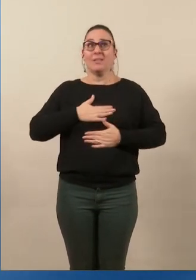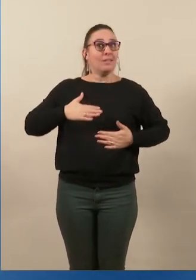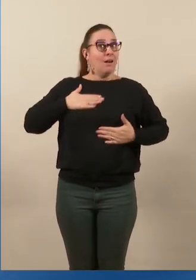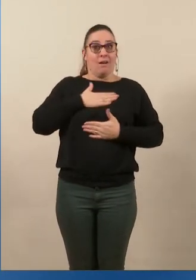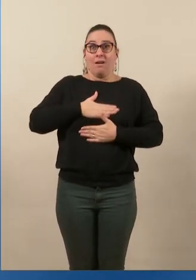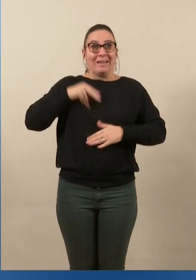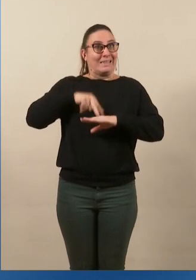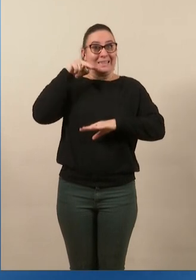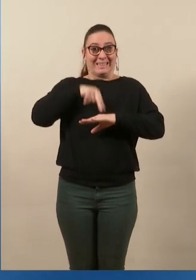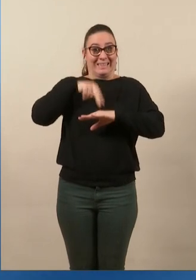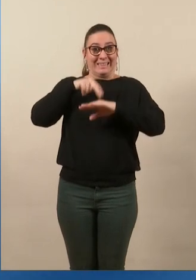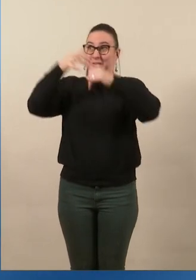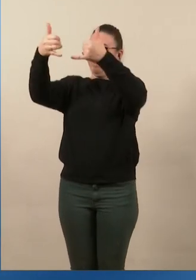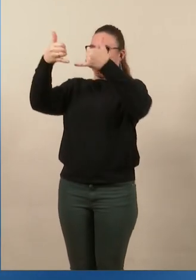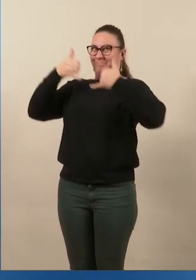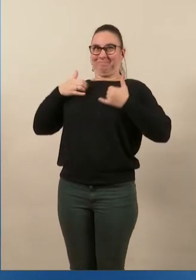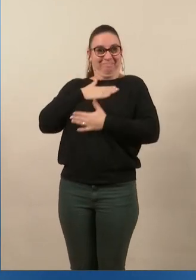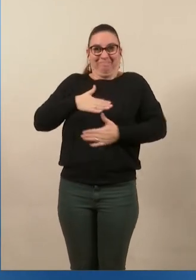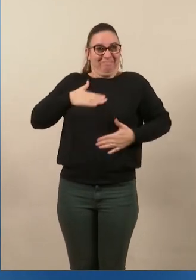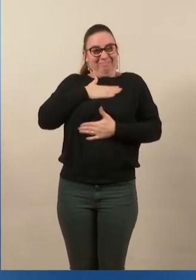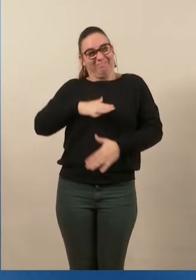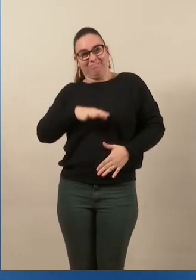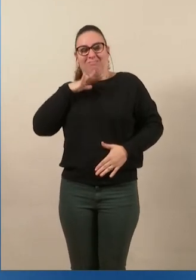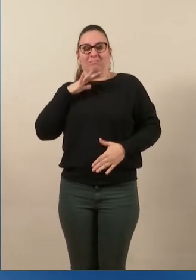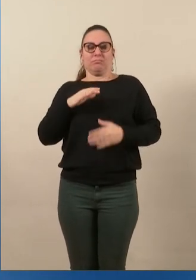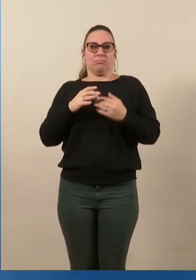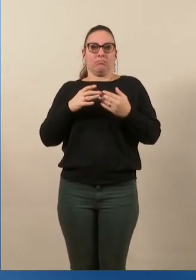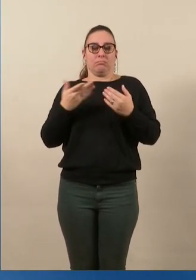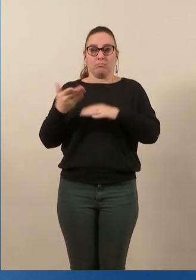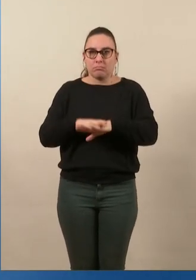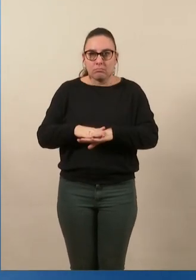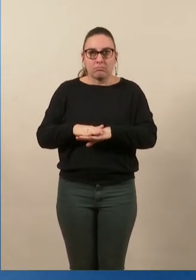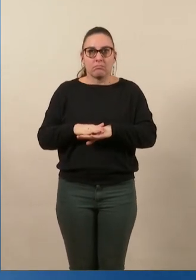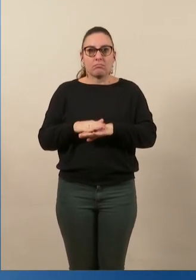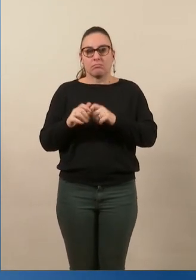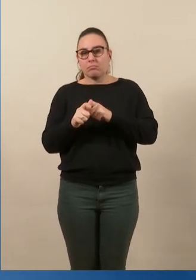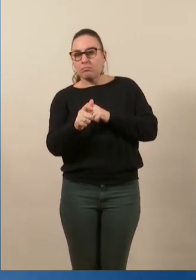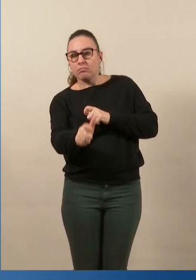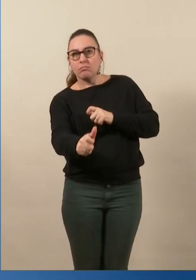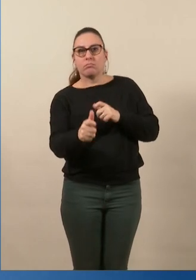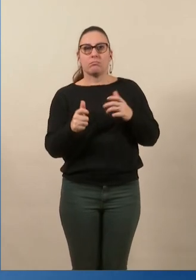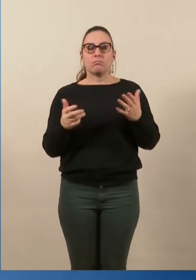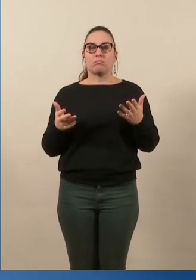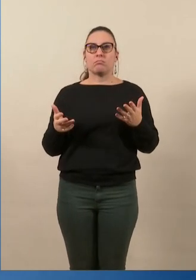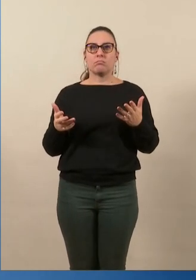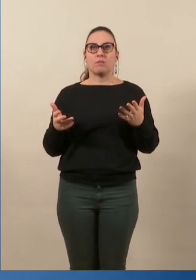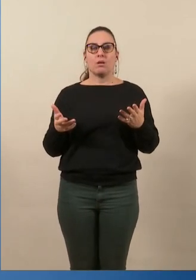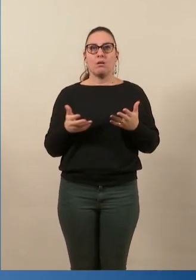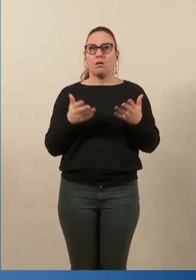été et obtenu le label ça donné lieu ensuite à une